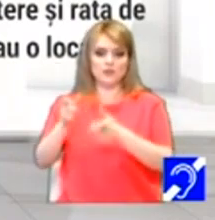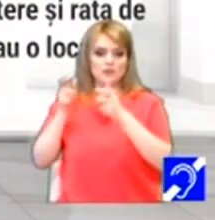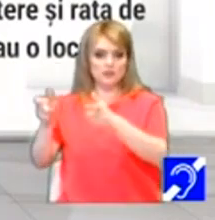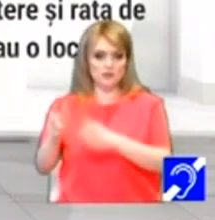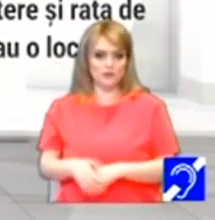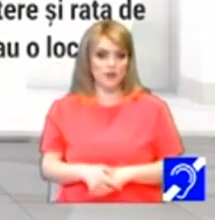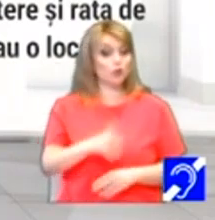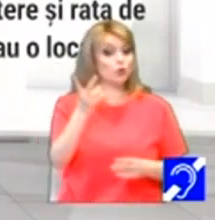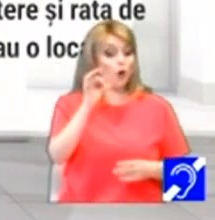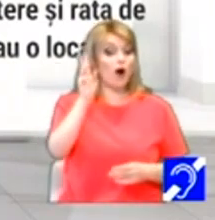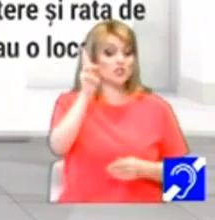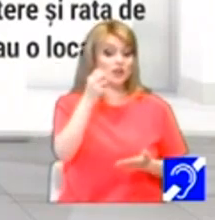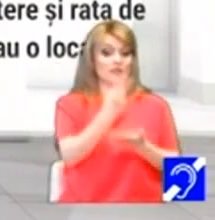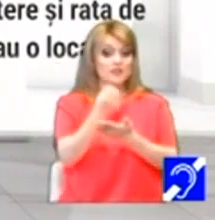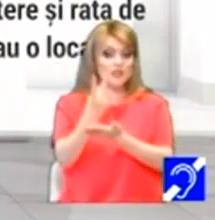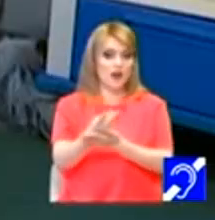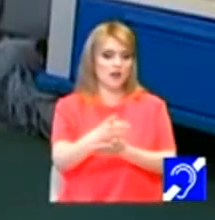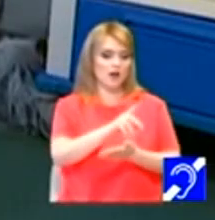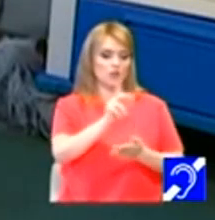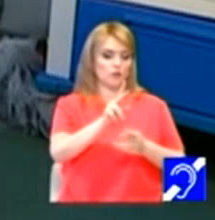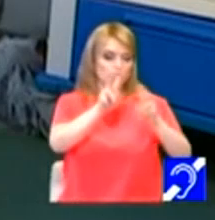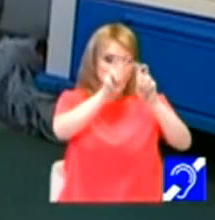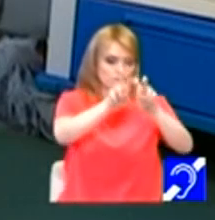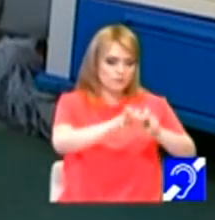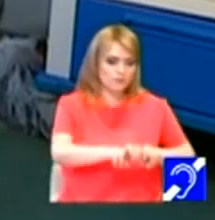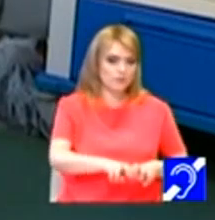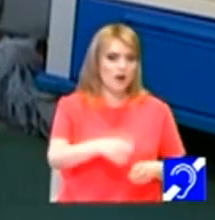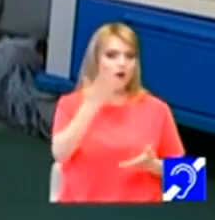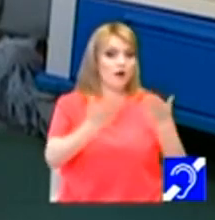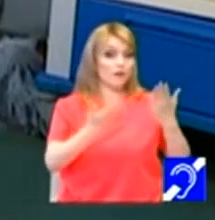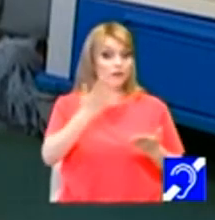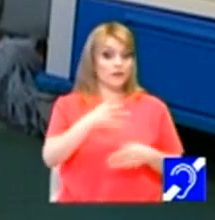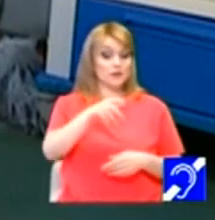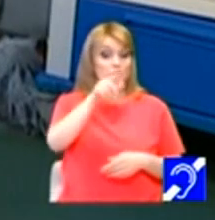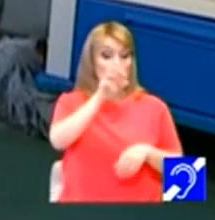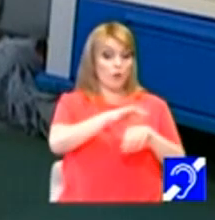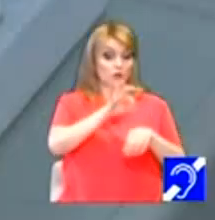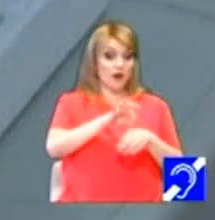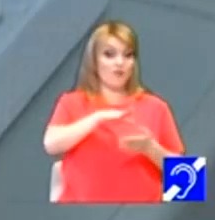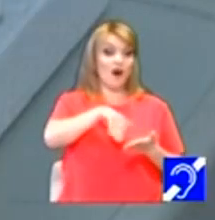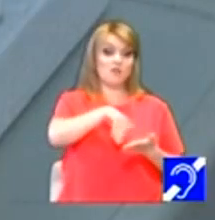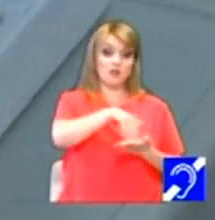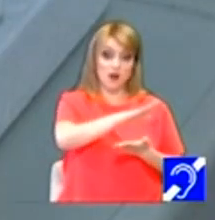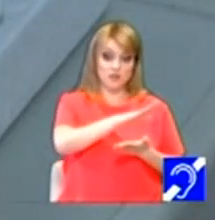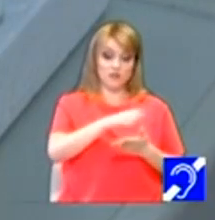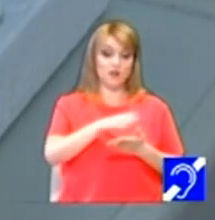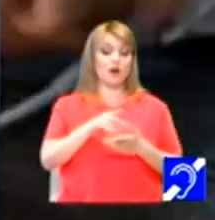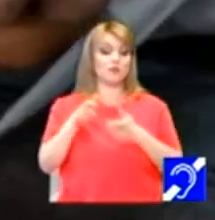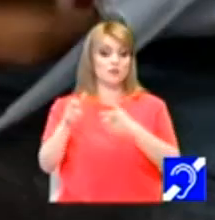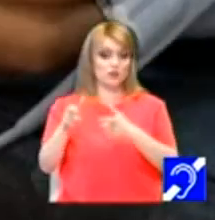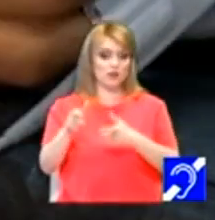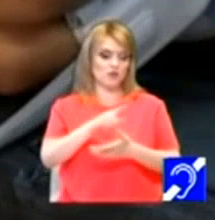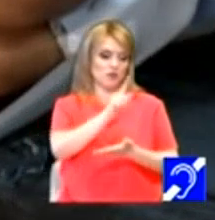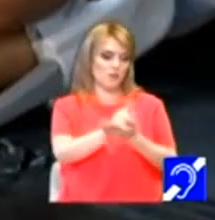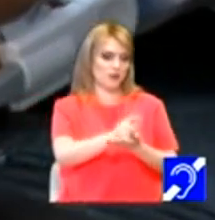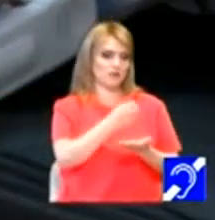pentru investigații, pentru cel mult 48 de ore. Dacă bolnavul refuză izolarea, medicul informează DSP, care în termen de cel mult